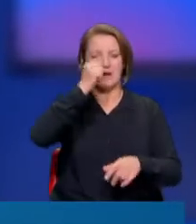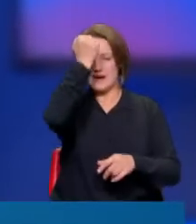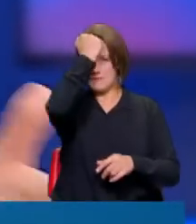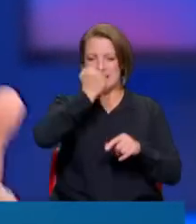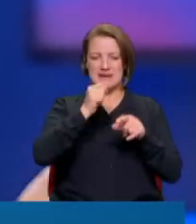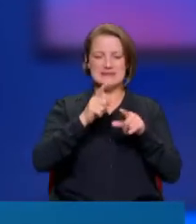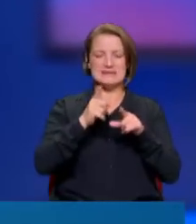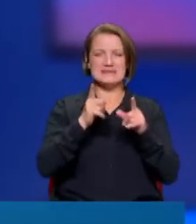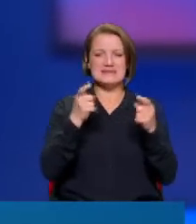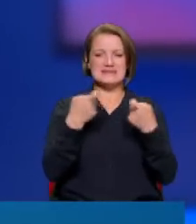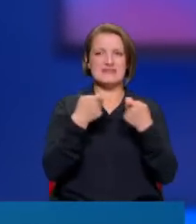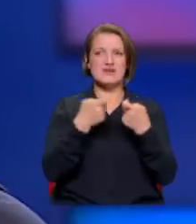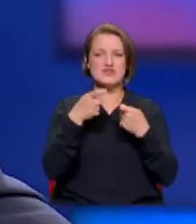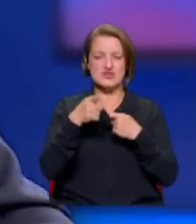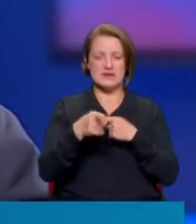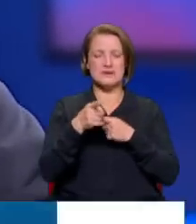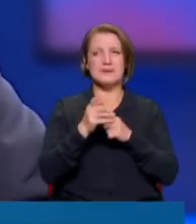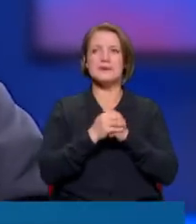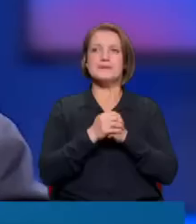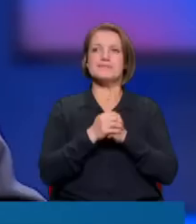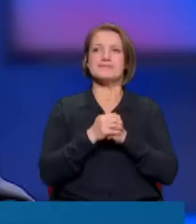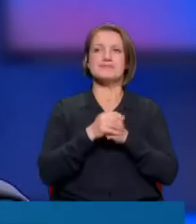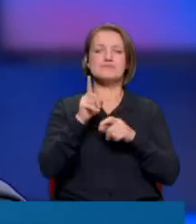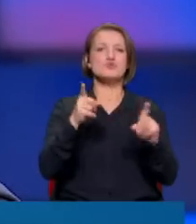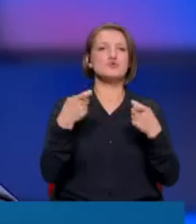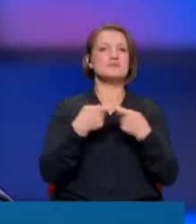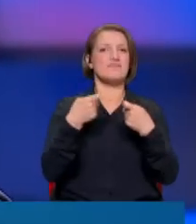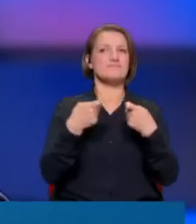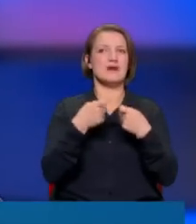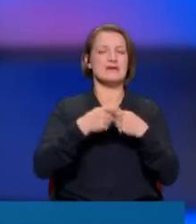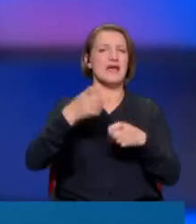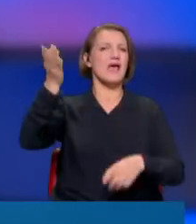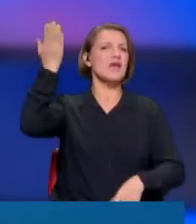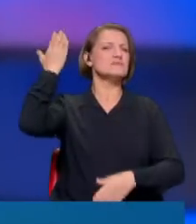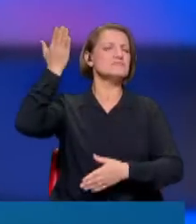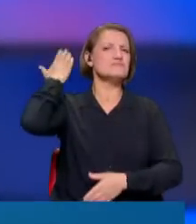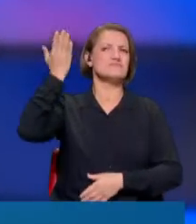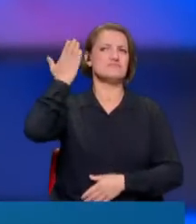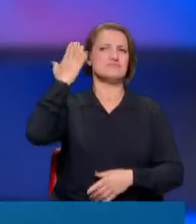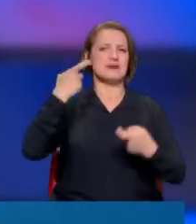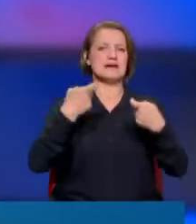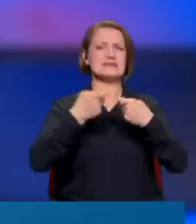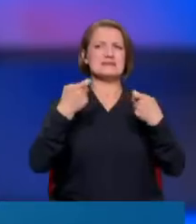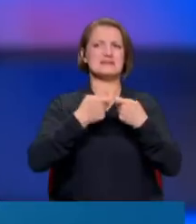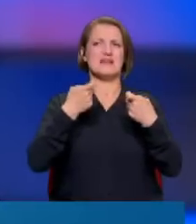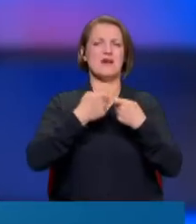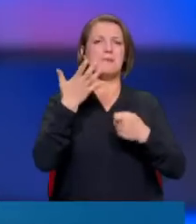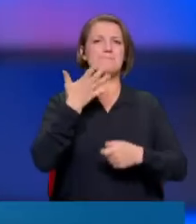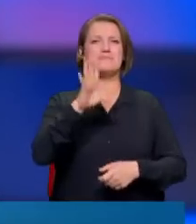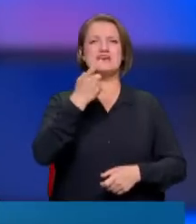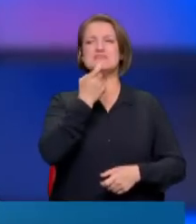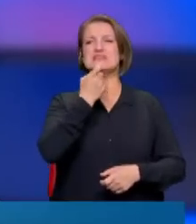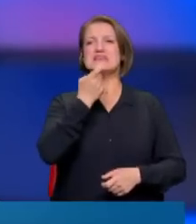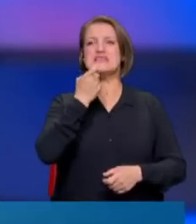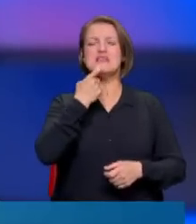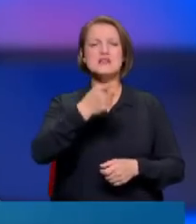biraz sonra niye buraya indirgendi onu anlatacağım bu savaş eski çağlarda Savaş tarihinde 5000 yıllık yazılı bir